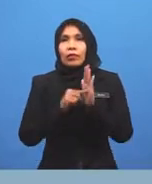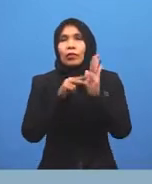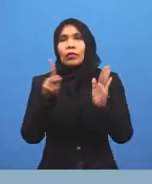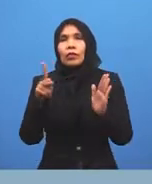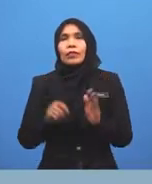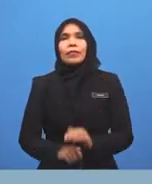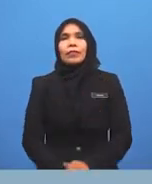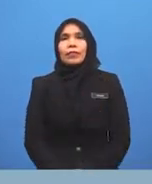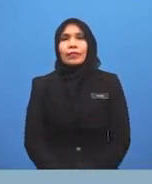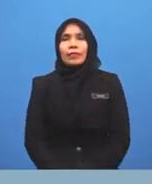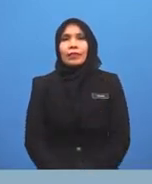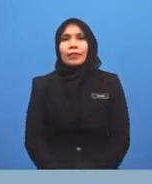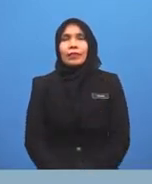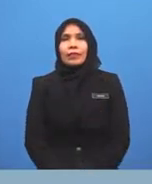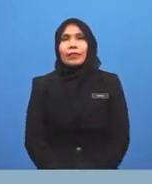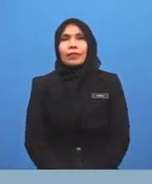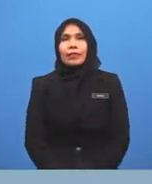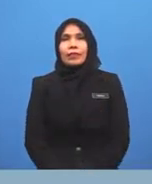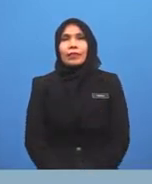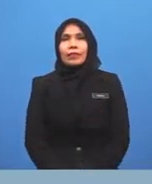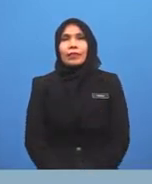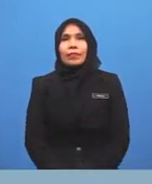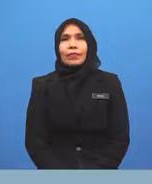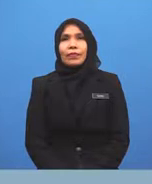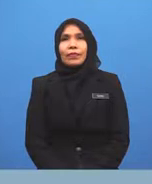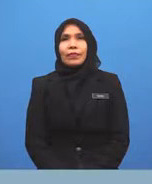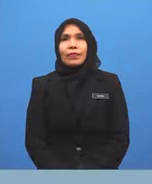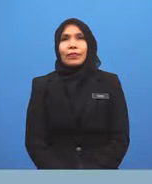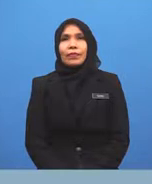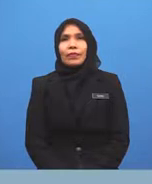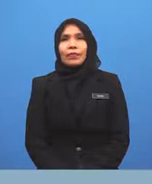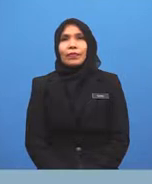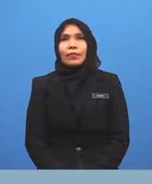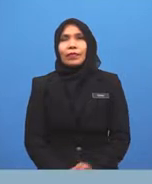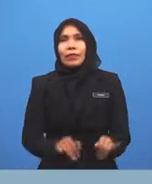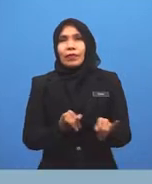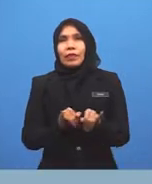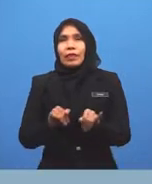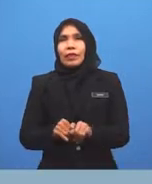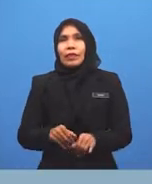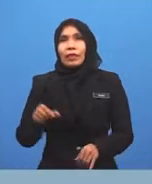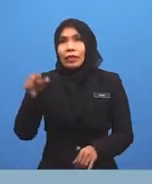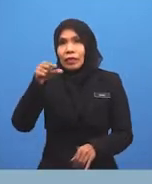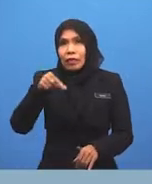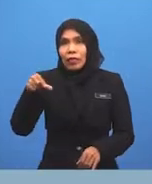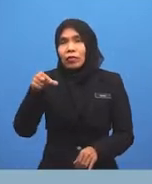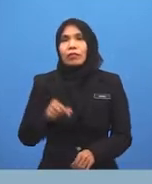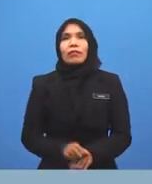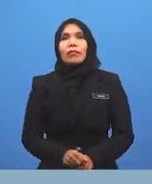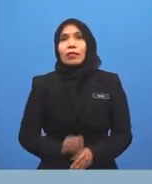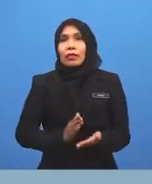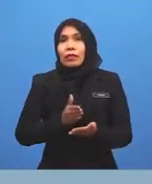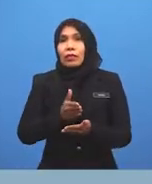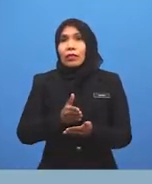pada graf. Jika gegelung terus berpusing,